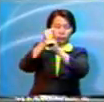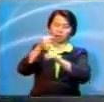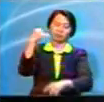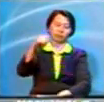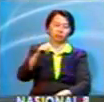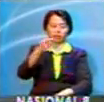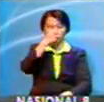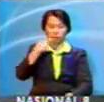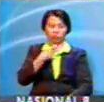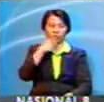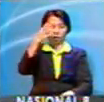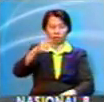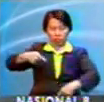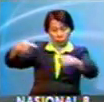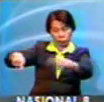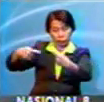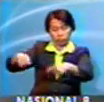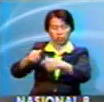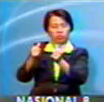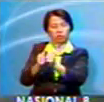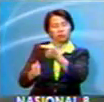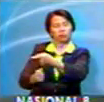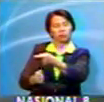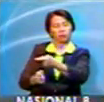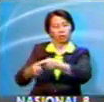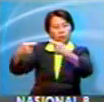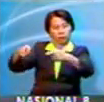dimanakan kita akan bersaing dengan